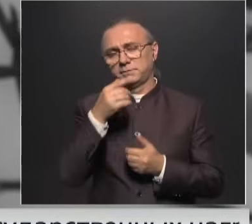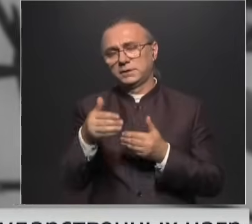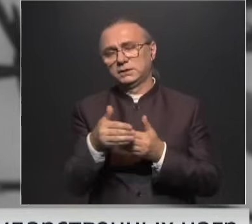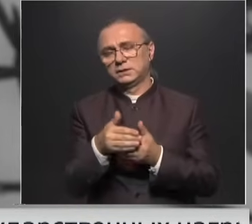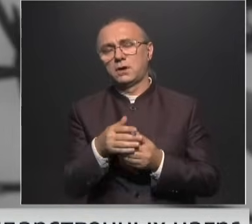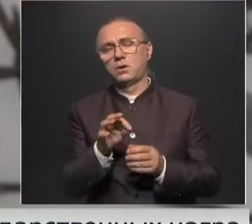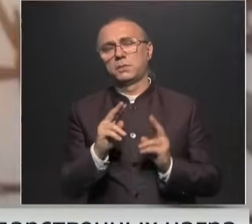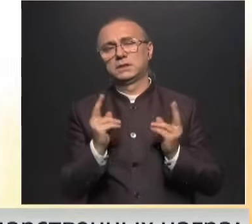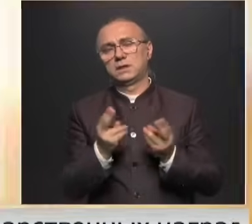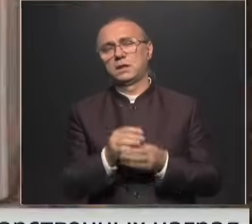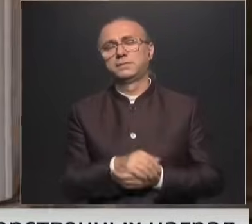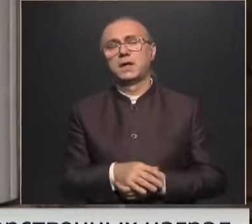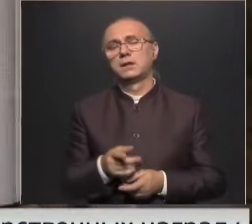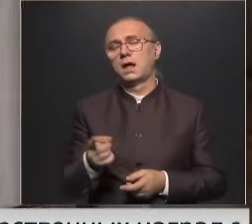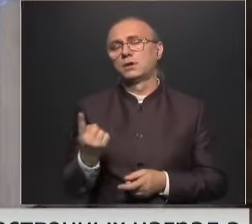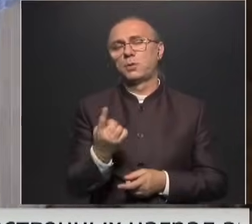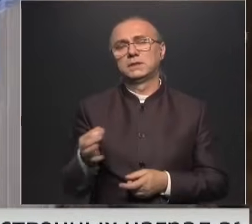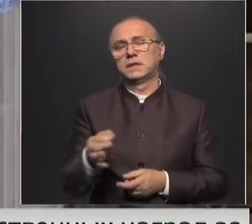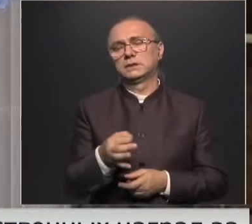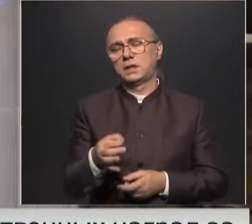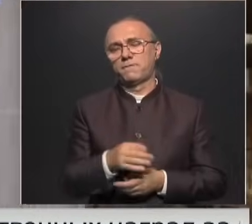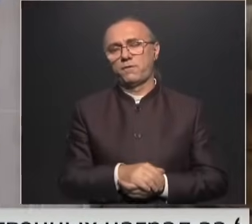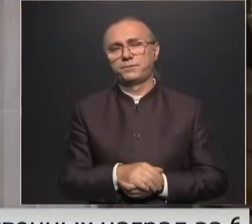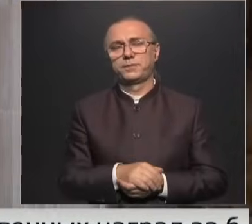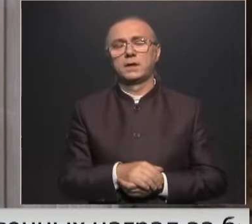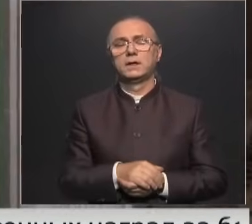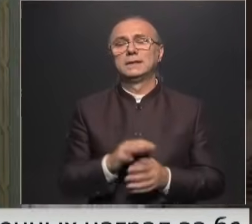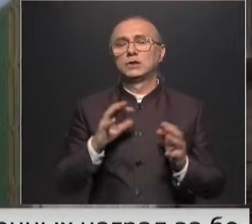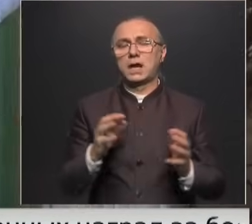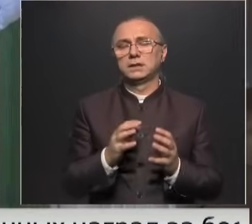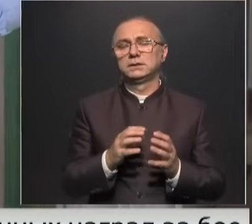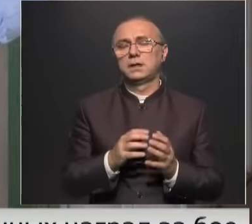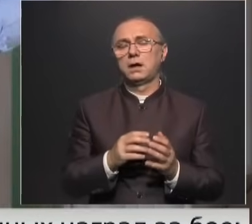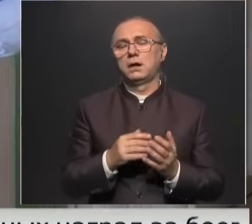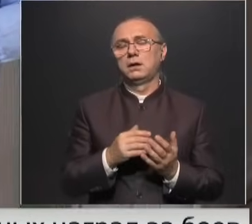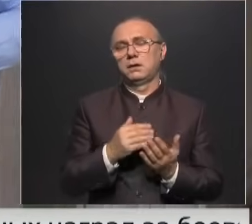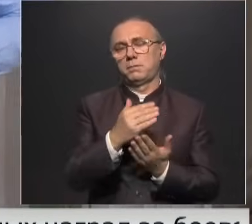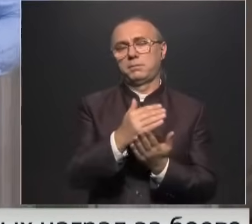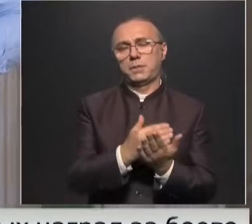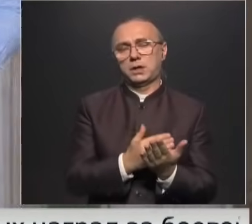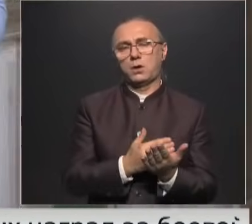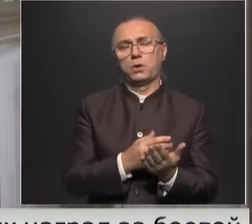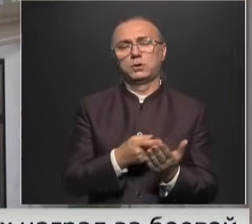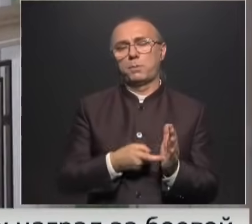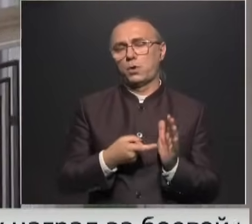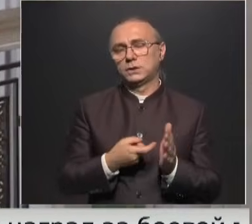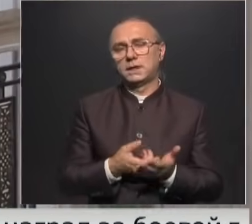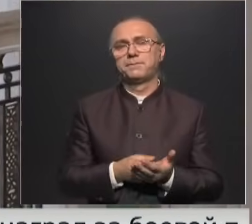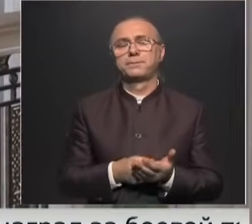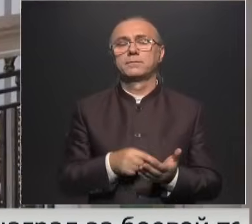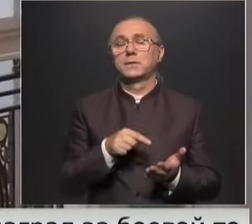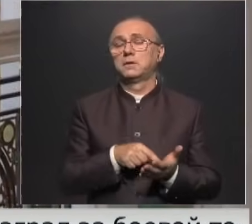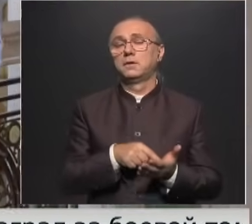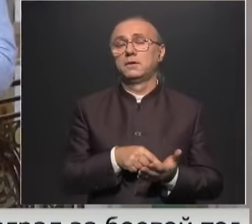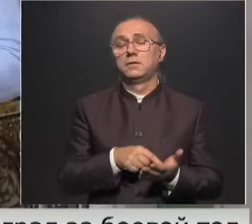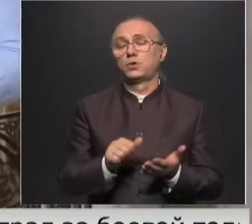островов Вычегды. Сохранился протокол допроса насельников обители. Любопытно, что в документе